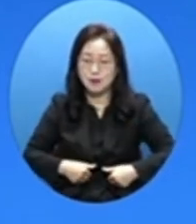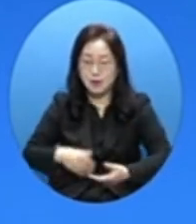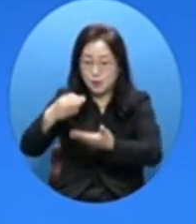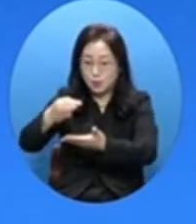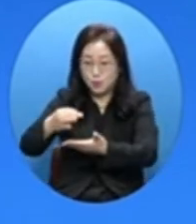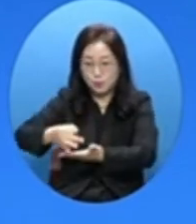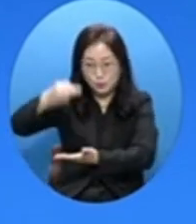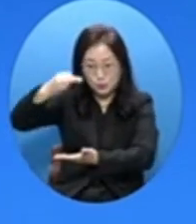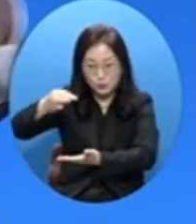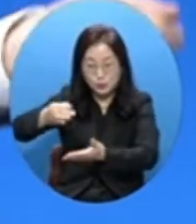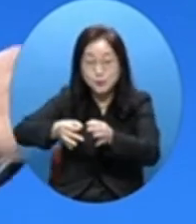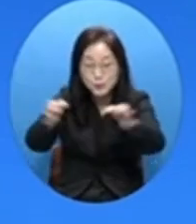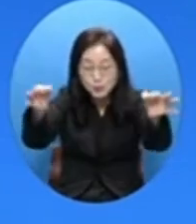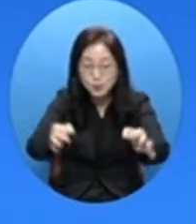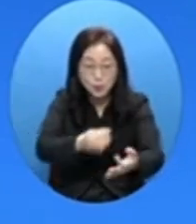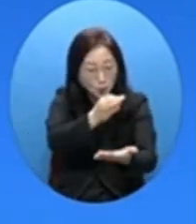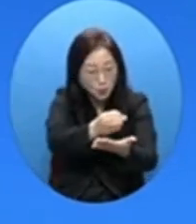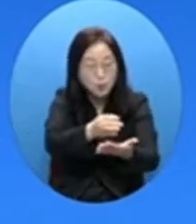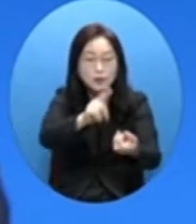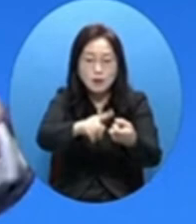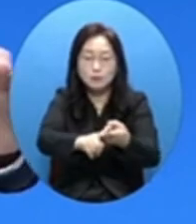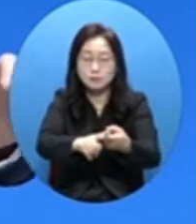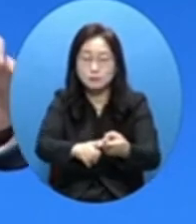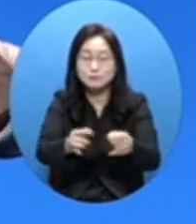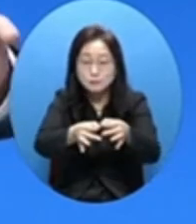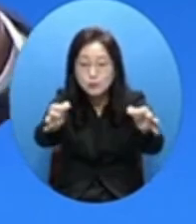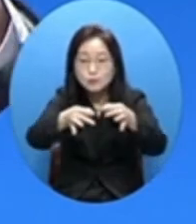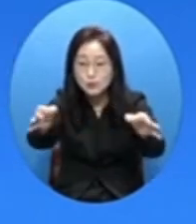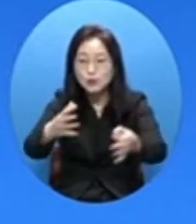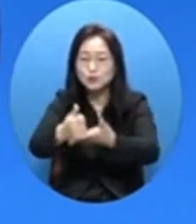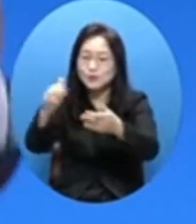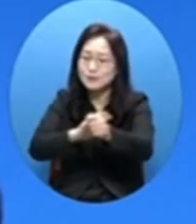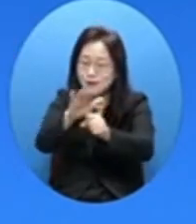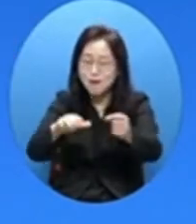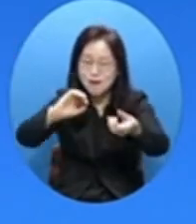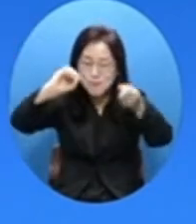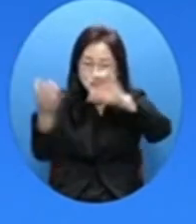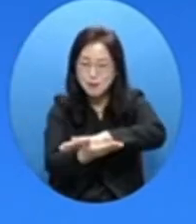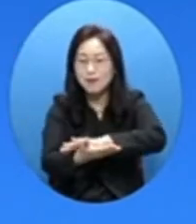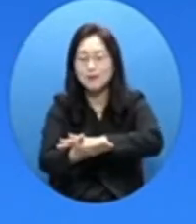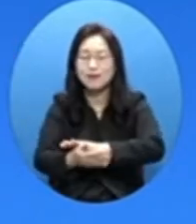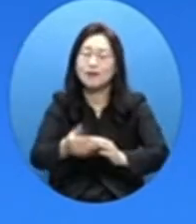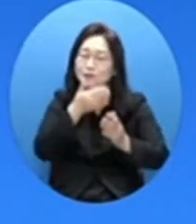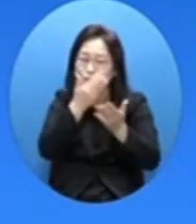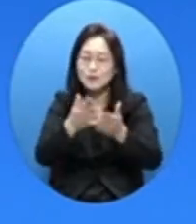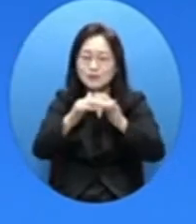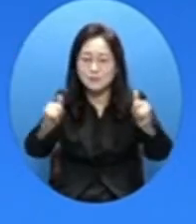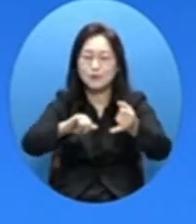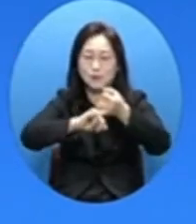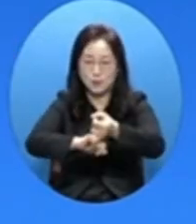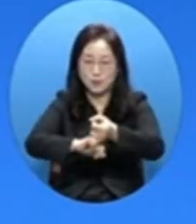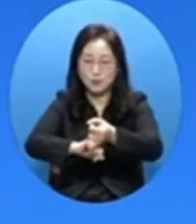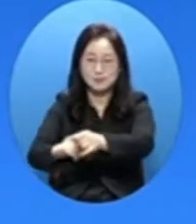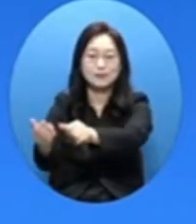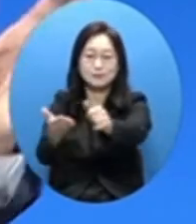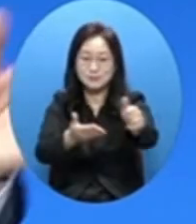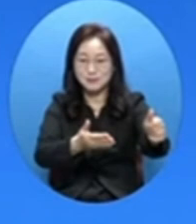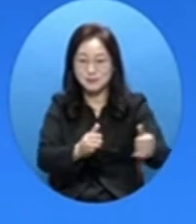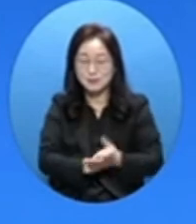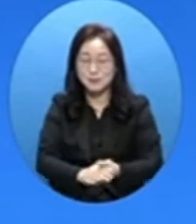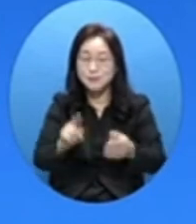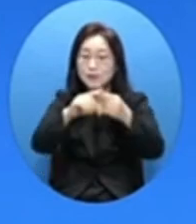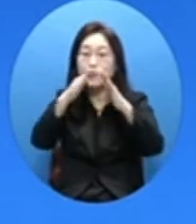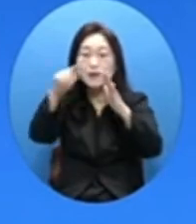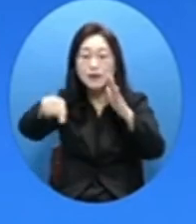나누고 적게 간 사람 적게 나누고, 그래서 이 세상을 완전히 죄사로 뒤엎어놓는 주님의 귀한 일꾼들이 다 되시기를 바랍니다. 교회